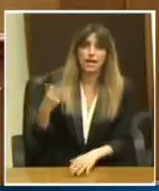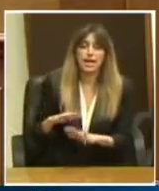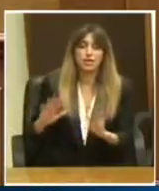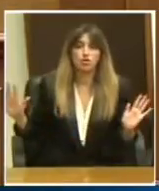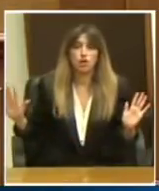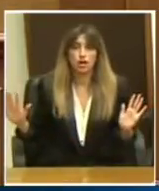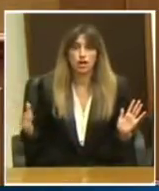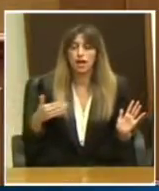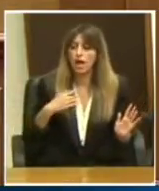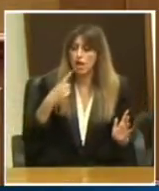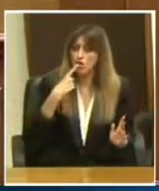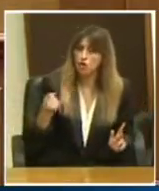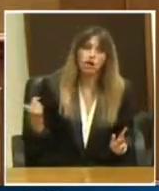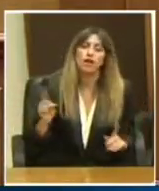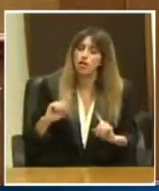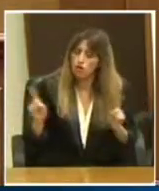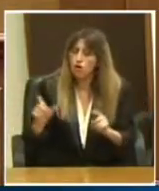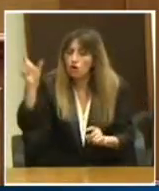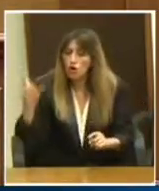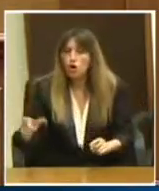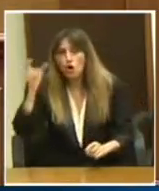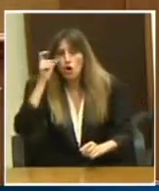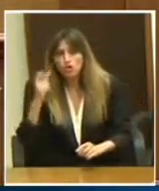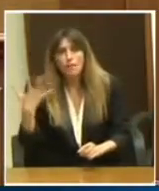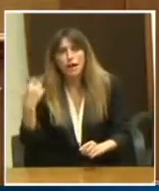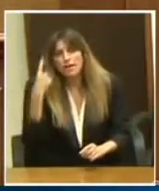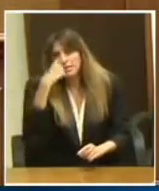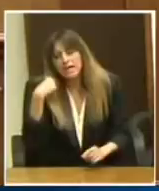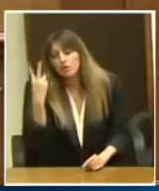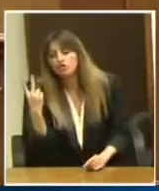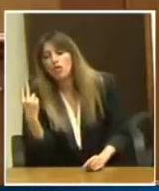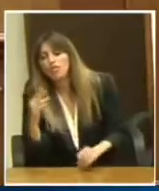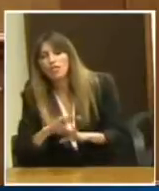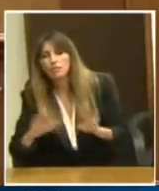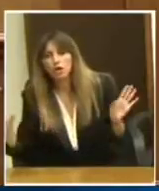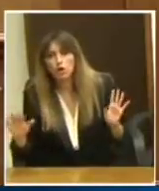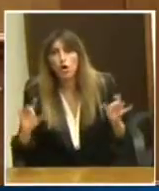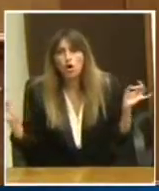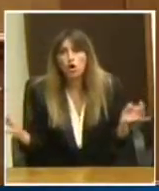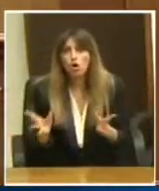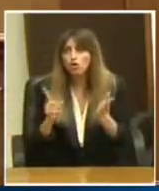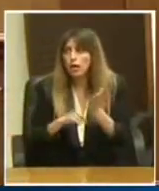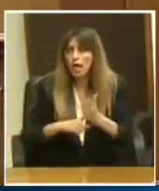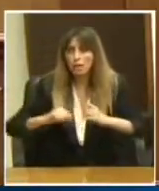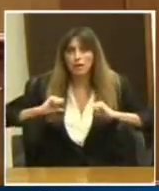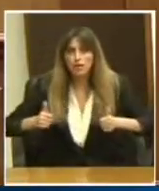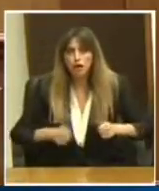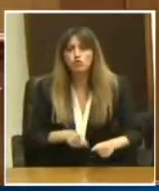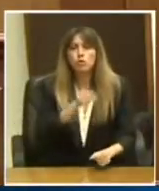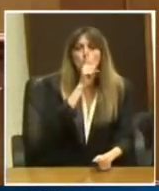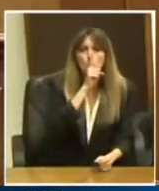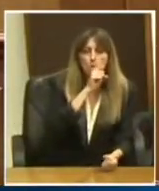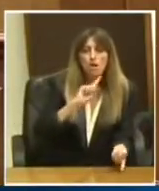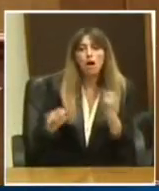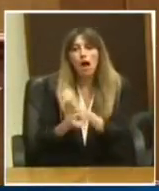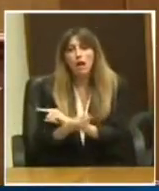αυτό λέω. Ότι εκεί που χρειάζονταν να ήταν αδιάλακτος ήταν ενδοτικός, και αργότερα εκεί που δεν χρειαζόταν αλλά έπρεπε να προχωρήσει προς το